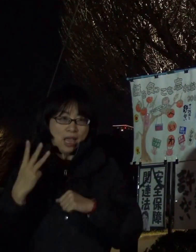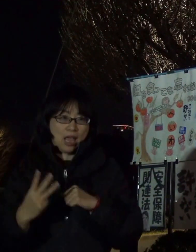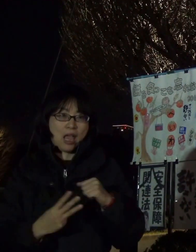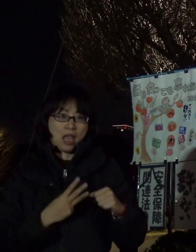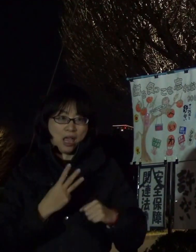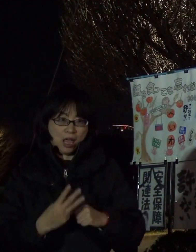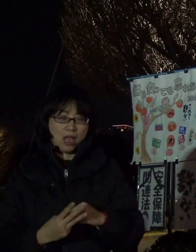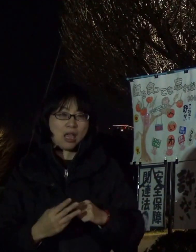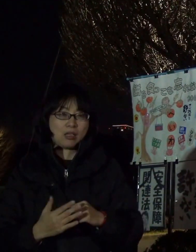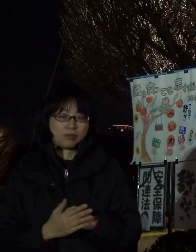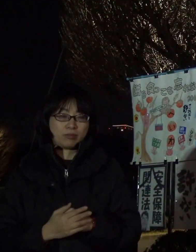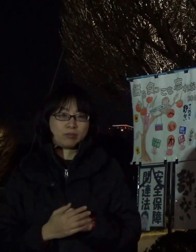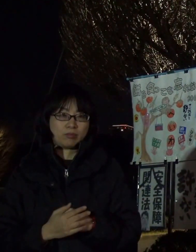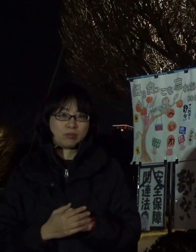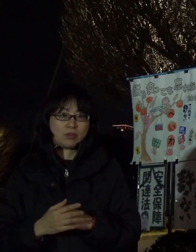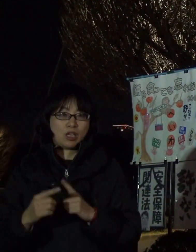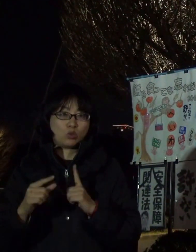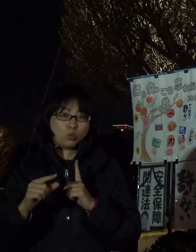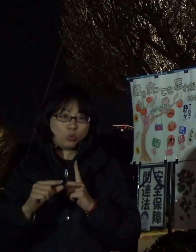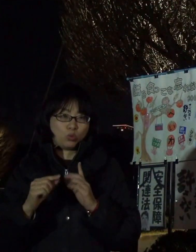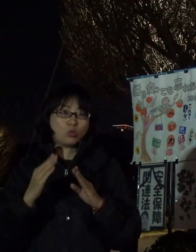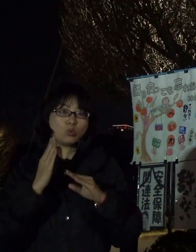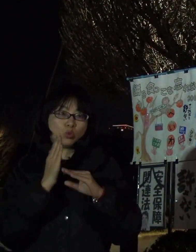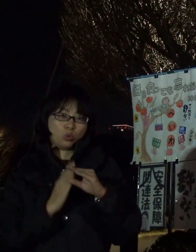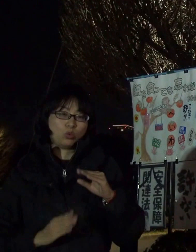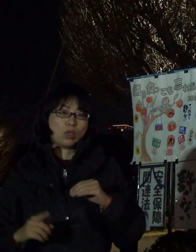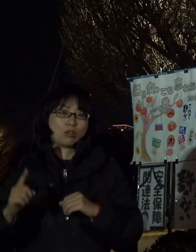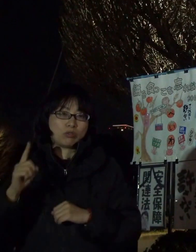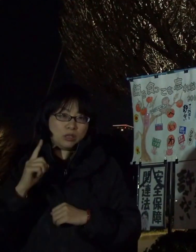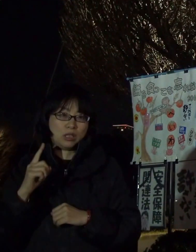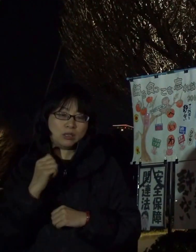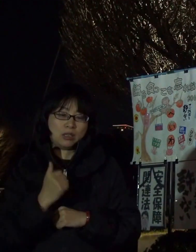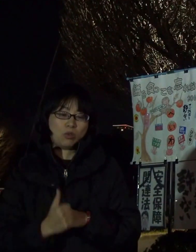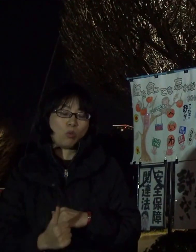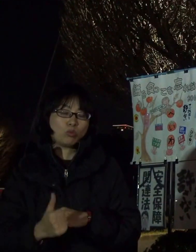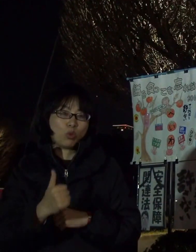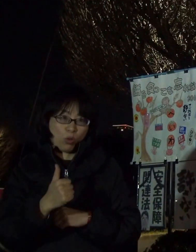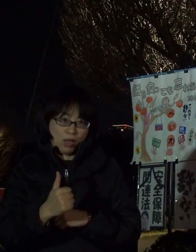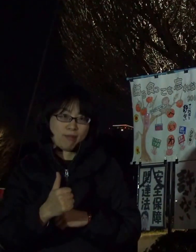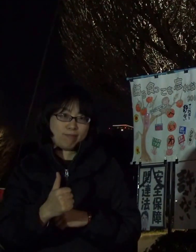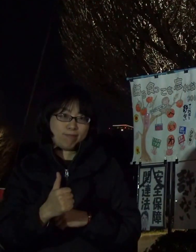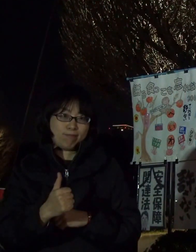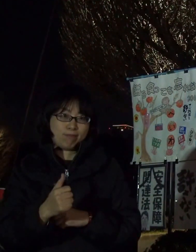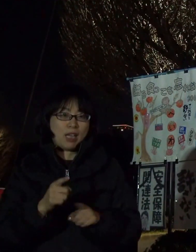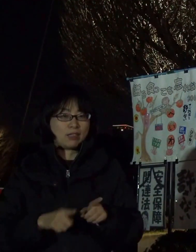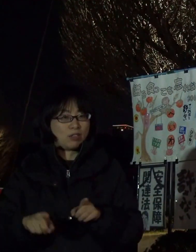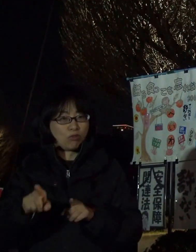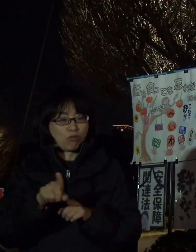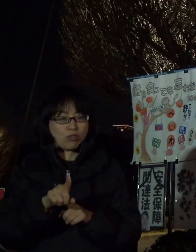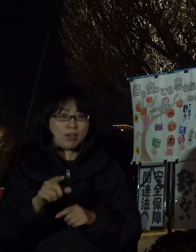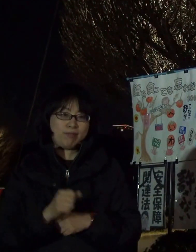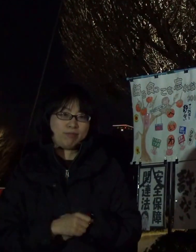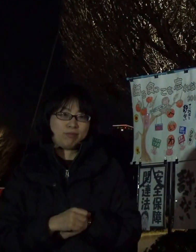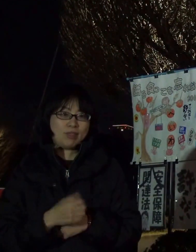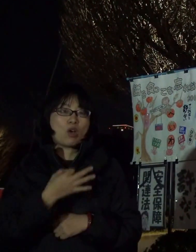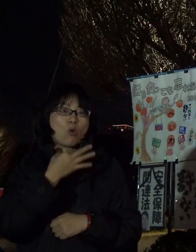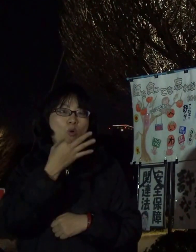の息子さんがあの先頭に立ってコールしてるんです。でそこであの